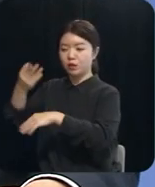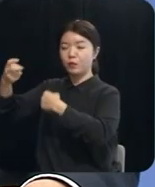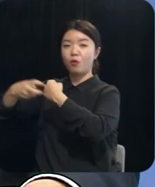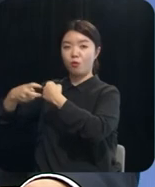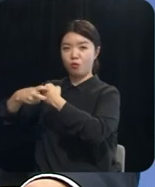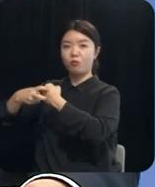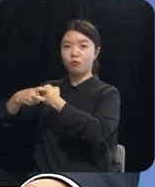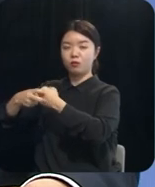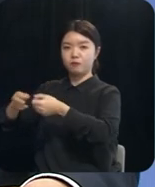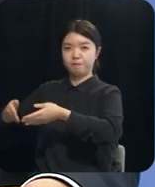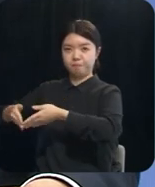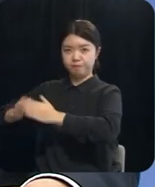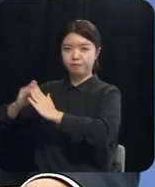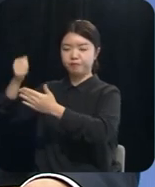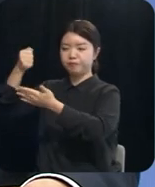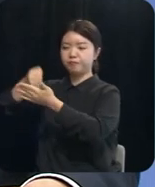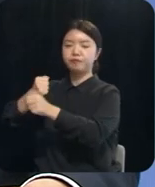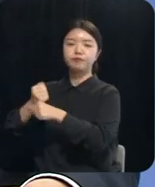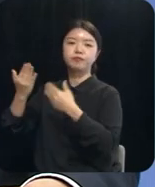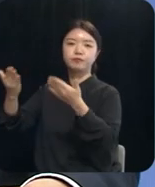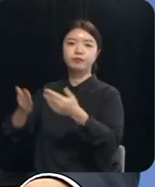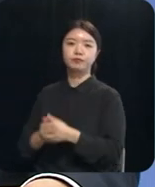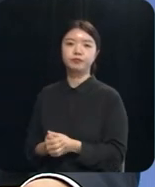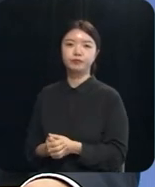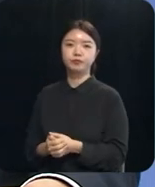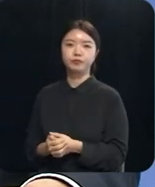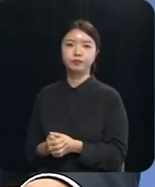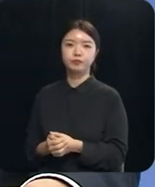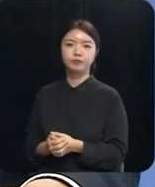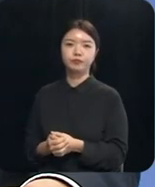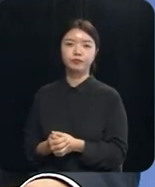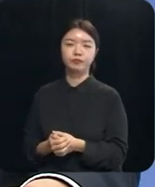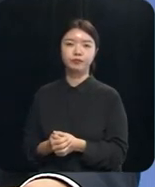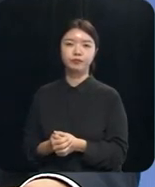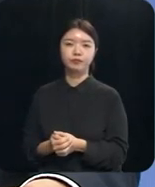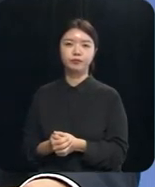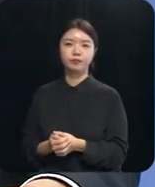상급 종합병원을 지정하도록 하겠습니다.